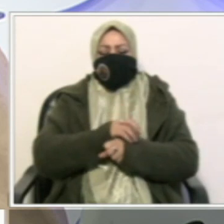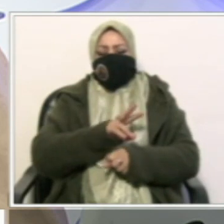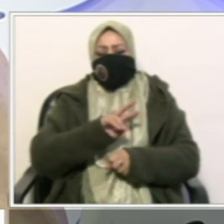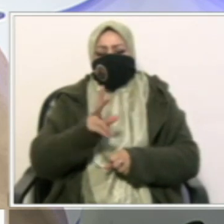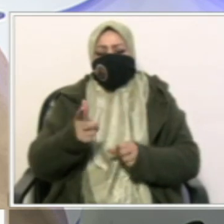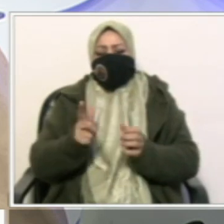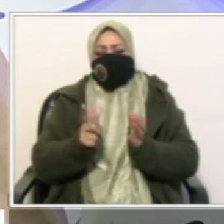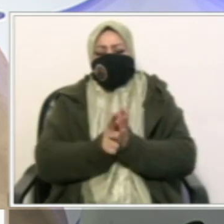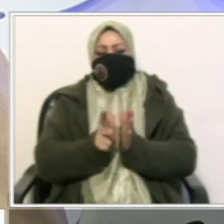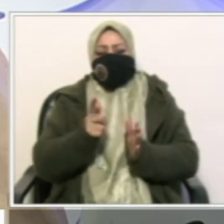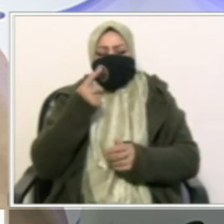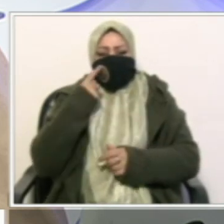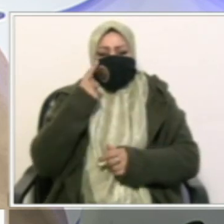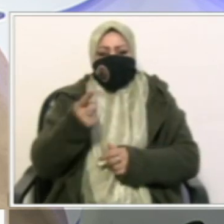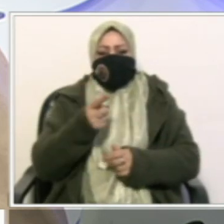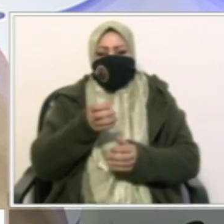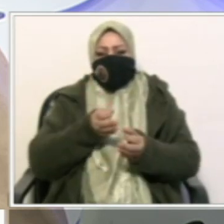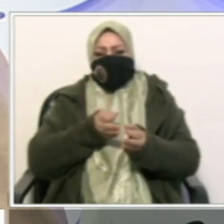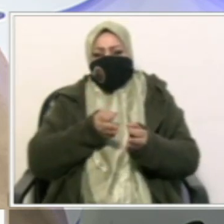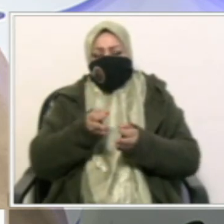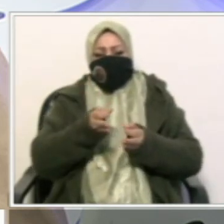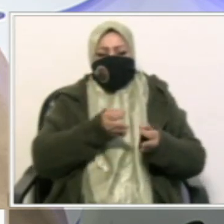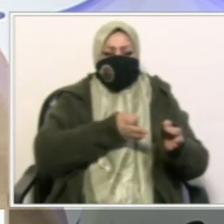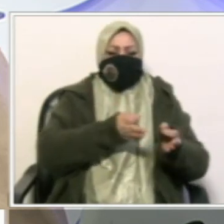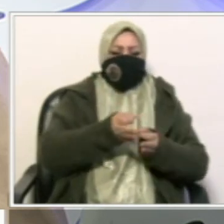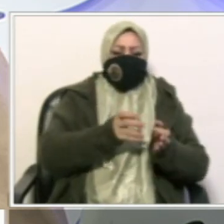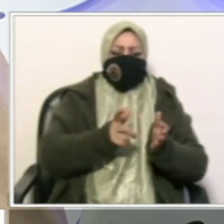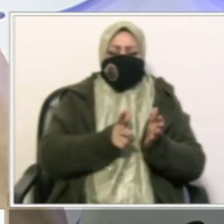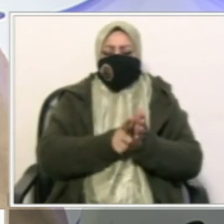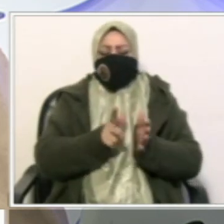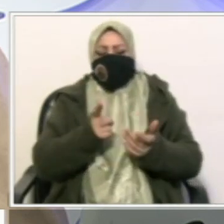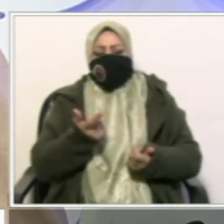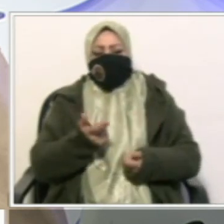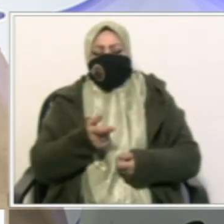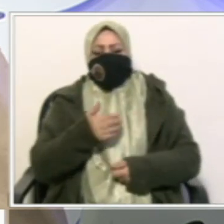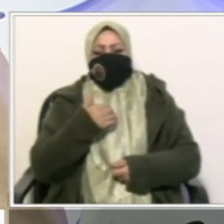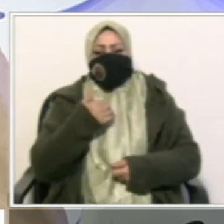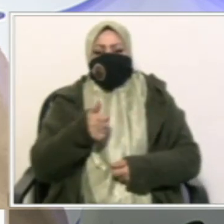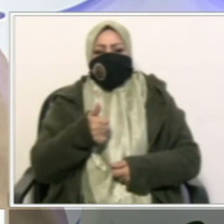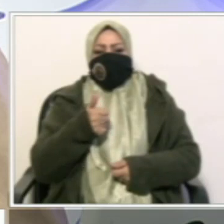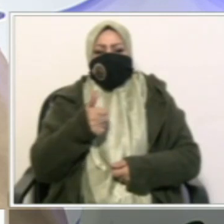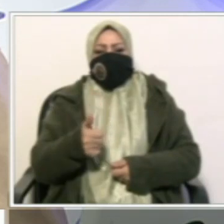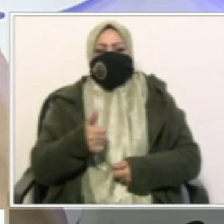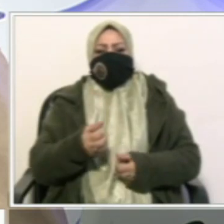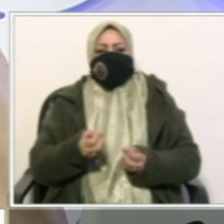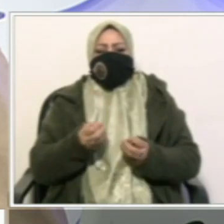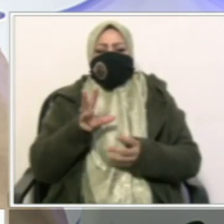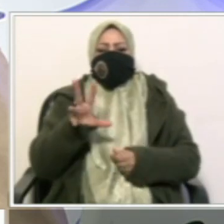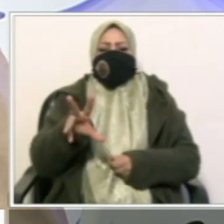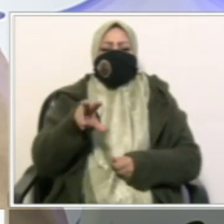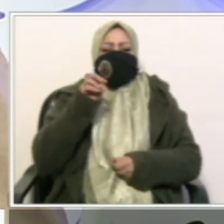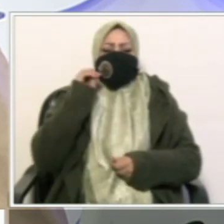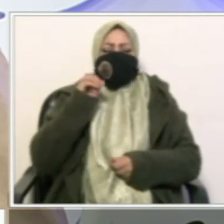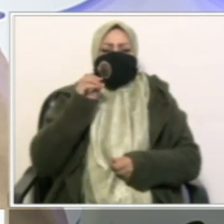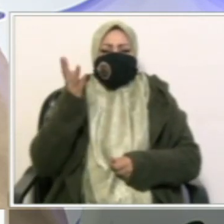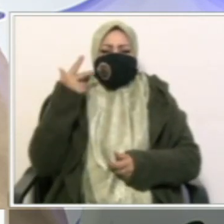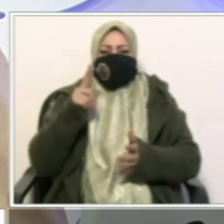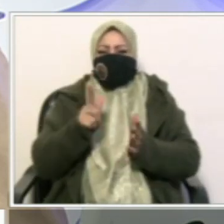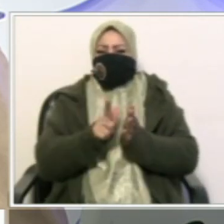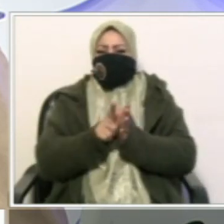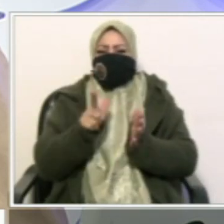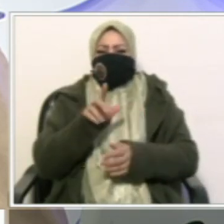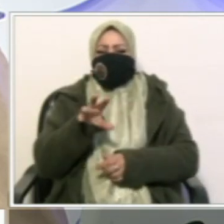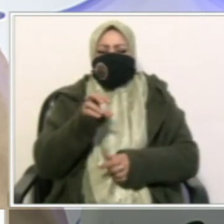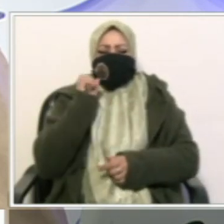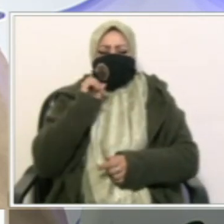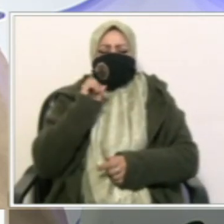فبراير يعلم أن راي الثورة سرقت من نقوله من انقلاب المجرم حفتر إلى هذه الساعة 8 سنوات